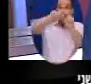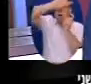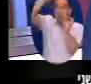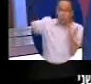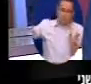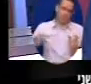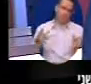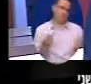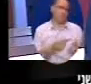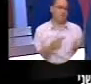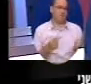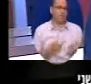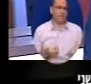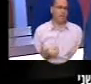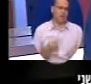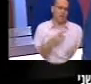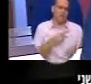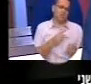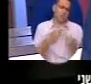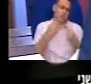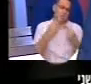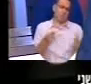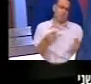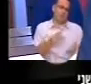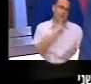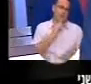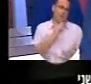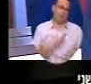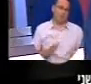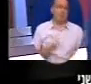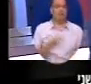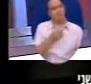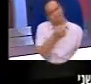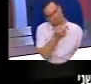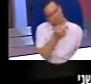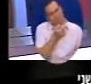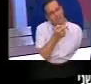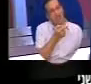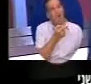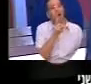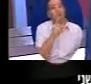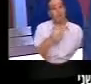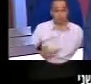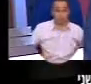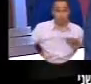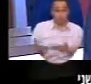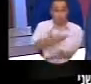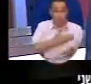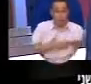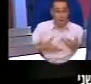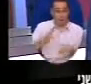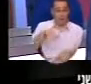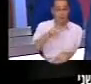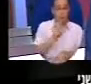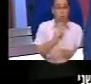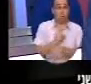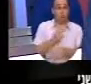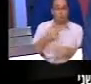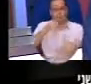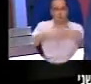בהחלט, עוברים מגנומטר. אז זה פותר לך קצת את הבעיה? קצת. אבל השיתוף פעולה והקורס שבנינו יחד עם